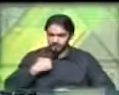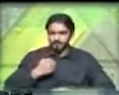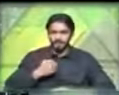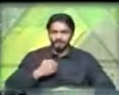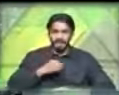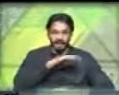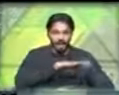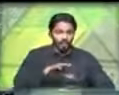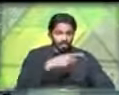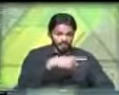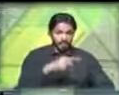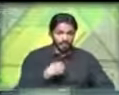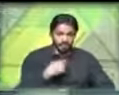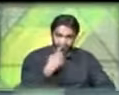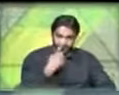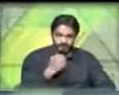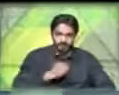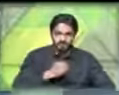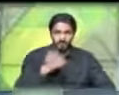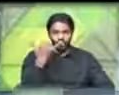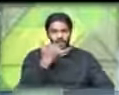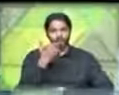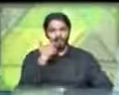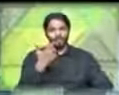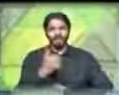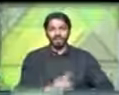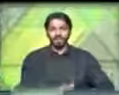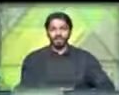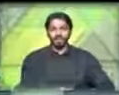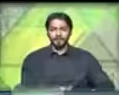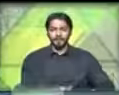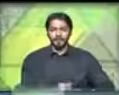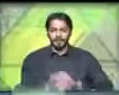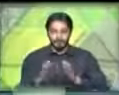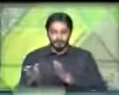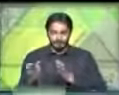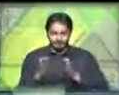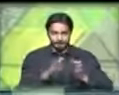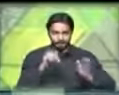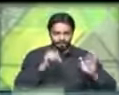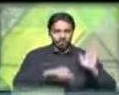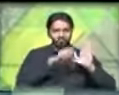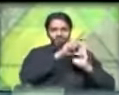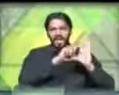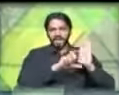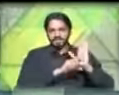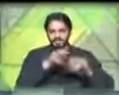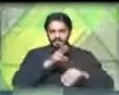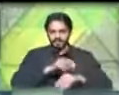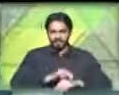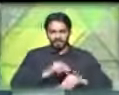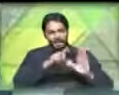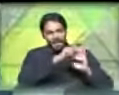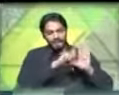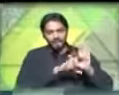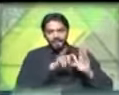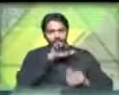الآخر، معلش في دقيقة، لأنه متعلق بهذا. تفضل. وحديثه في الصحيحين وفي مسند أحمد: